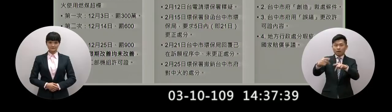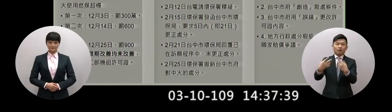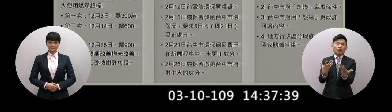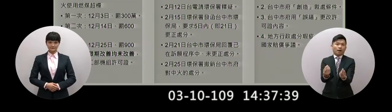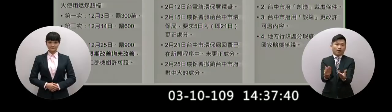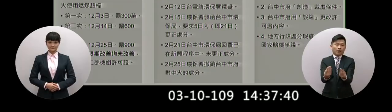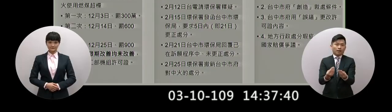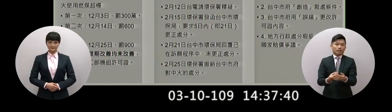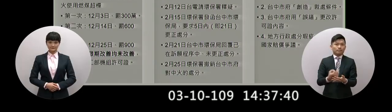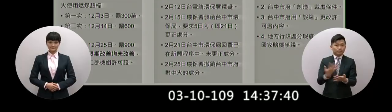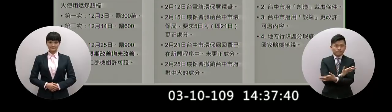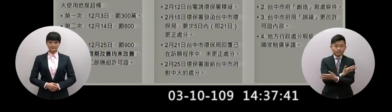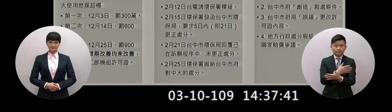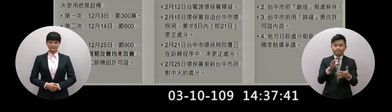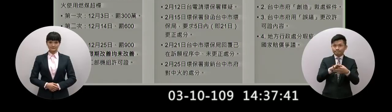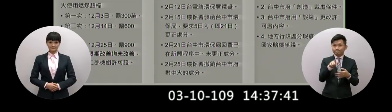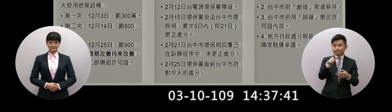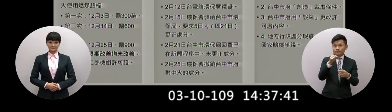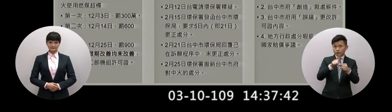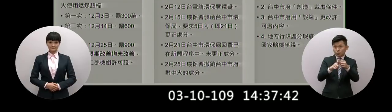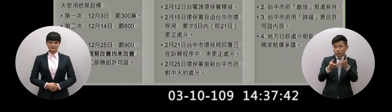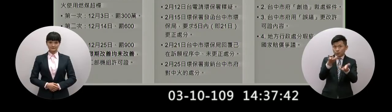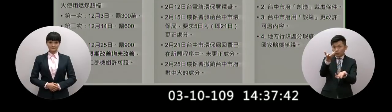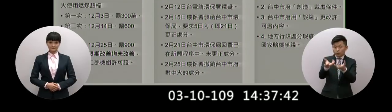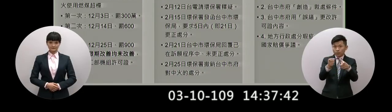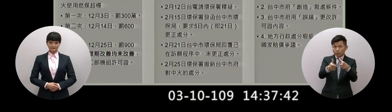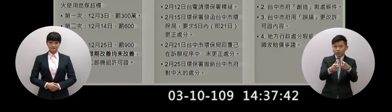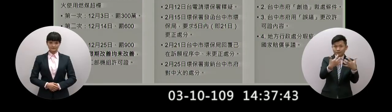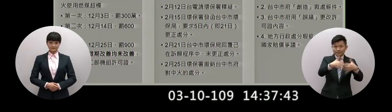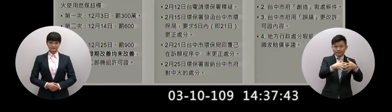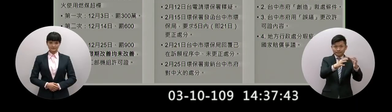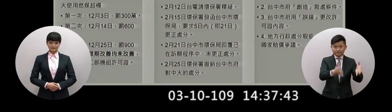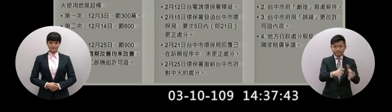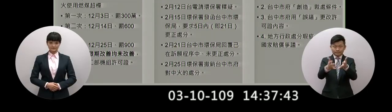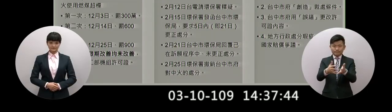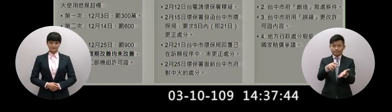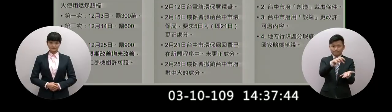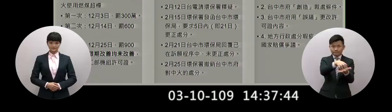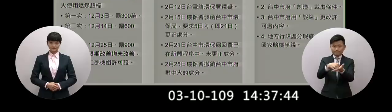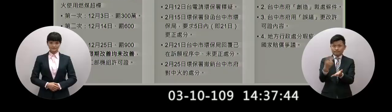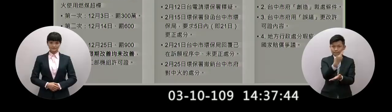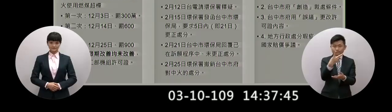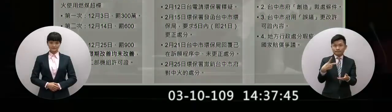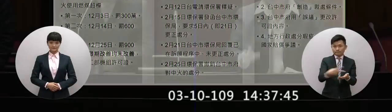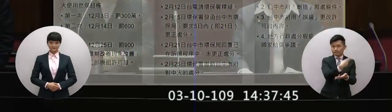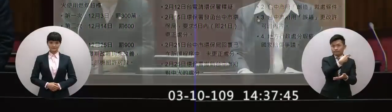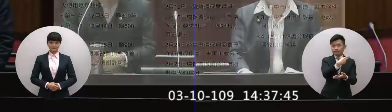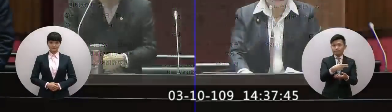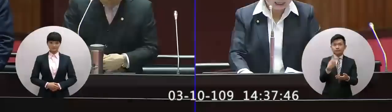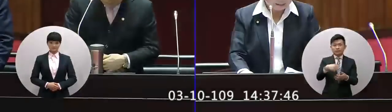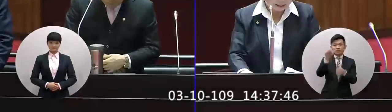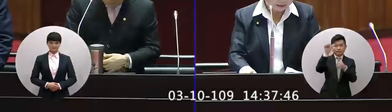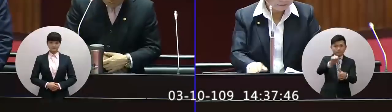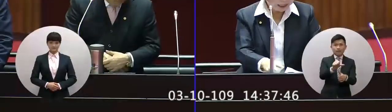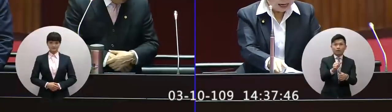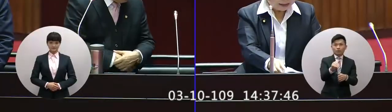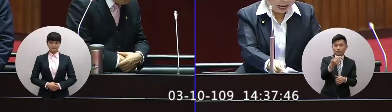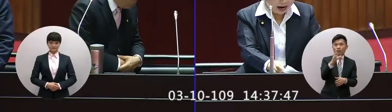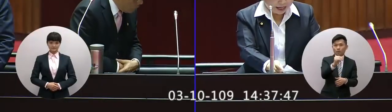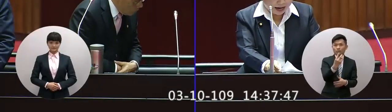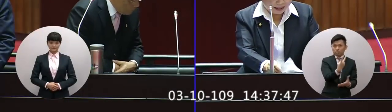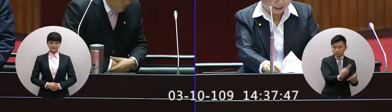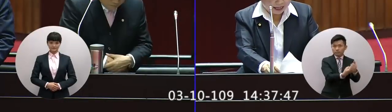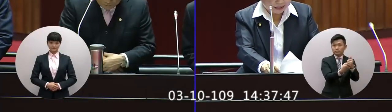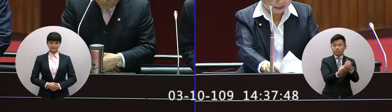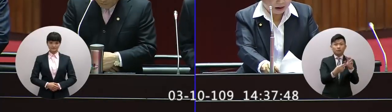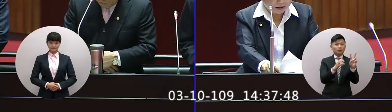善，所以废止了中国两部机组的许可证，包括罚900万。这个背景，